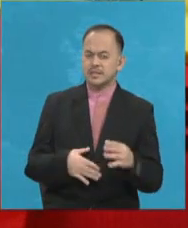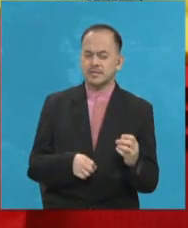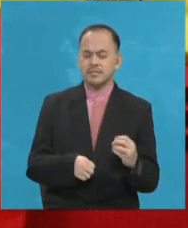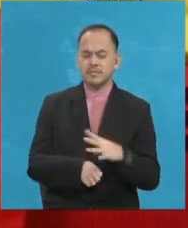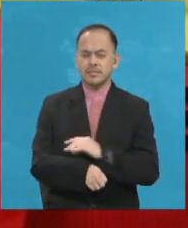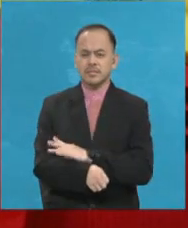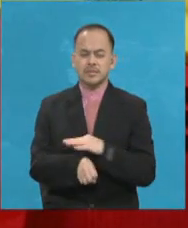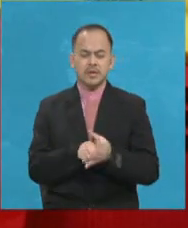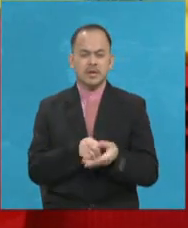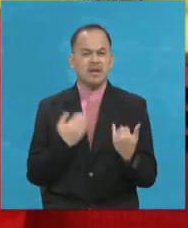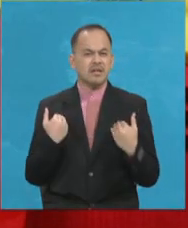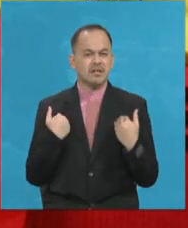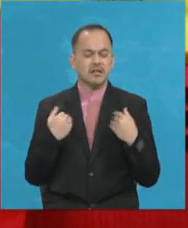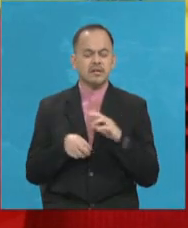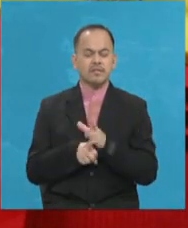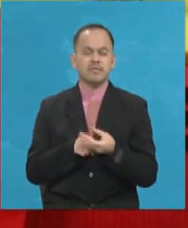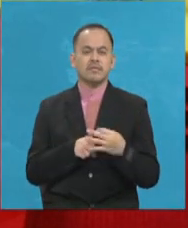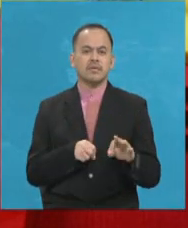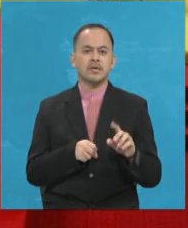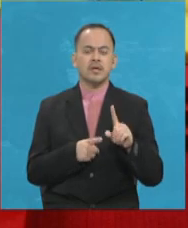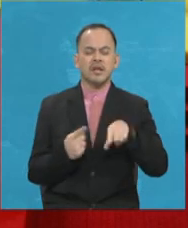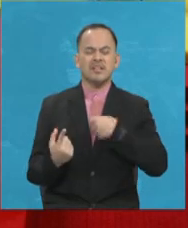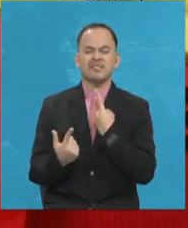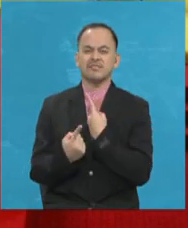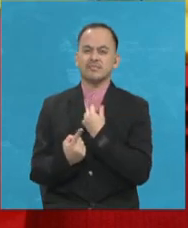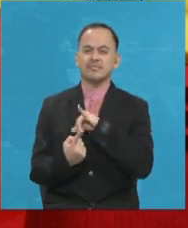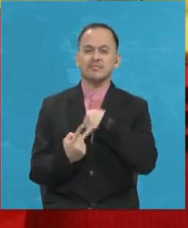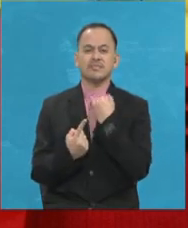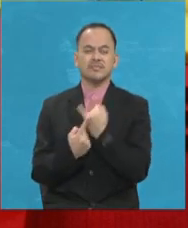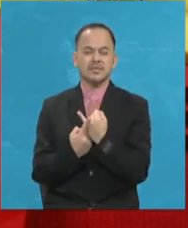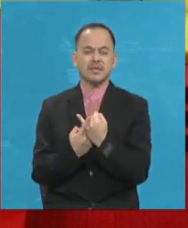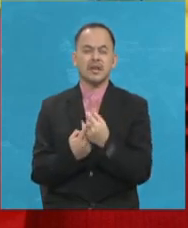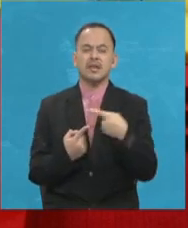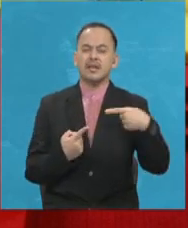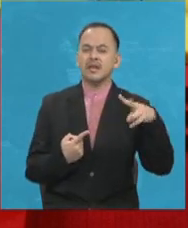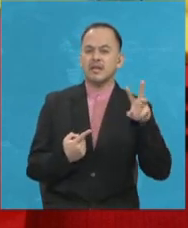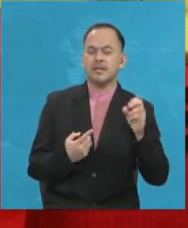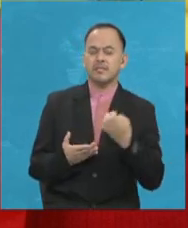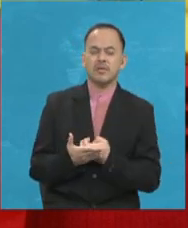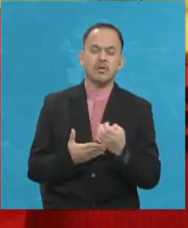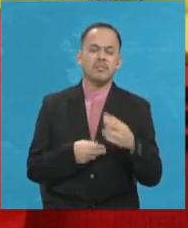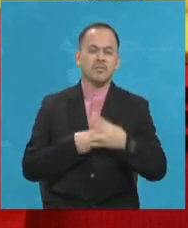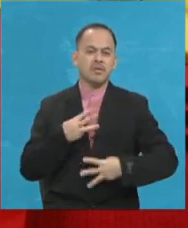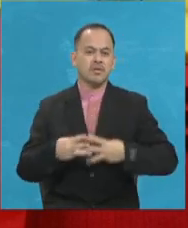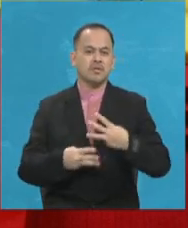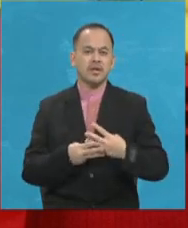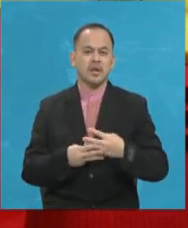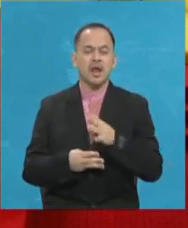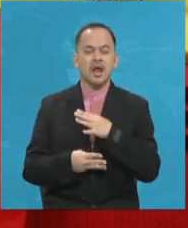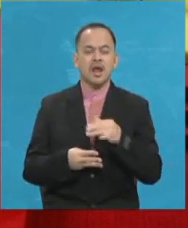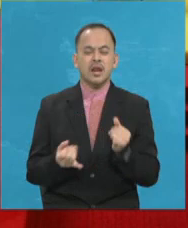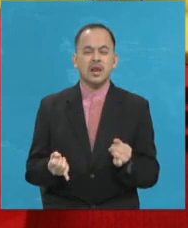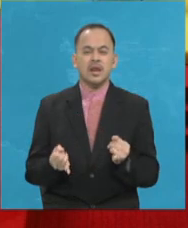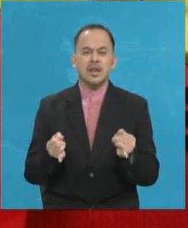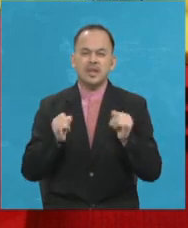wabak coronavirus yang memberi impak negatif kepada ekonomi dunia dengan isu-isu sosial juga